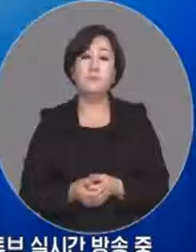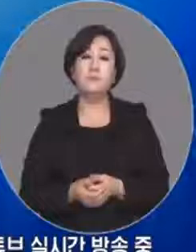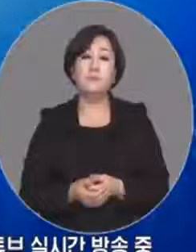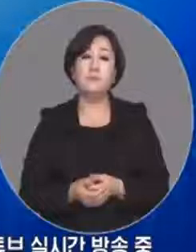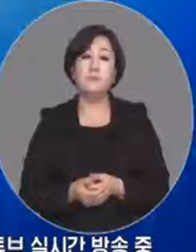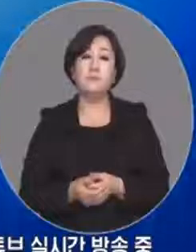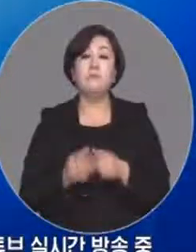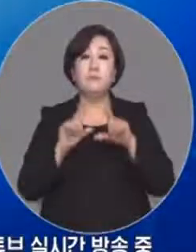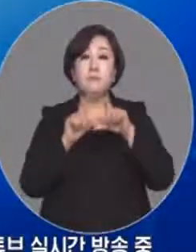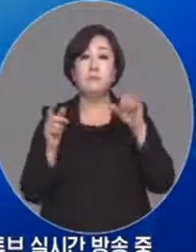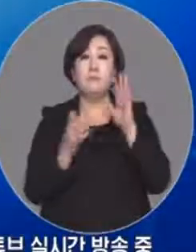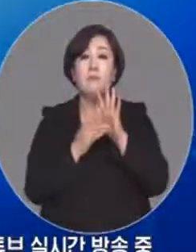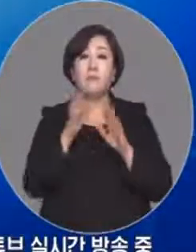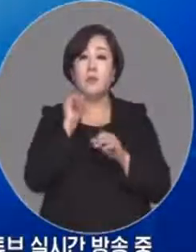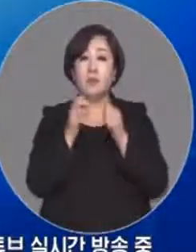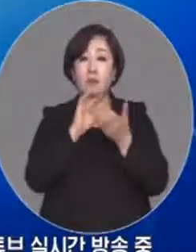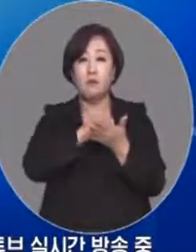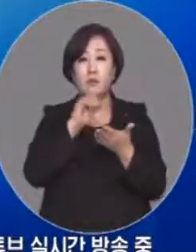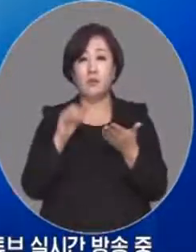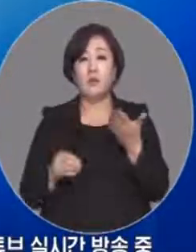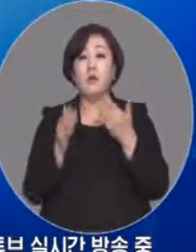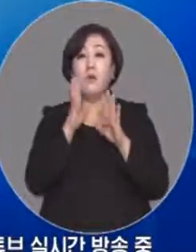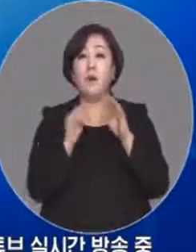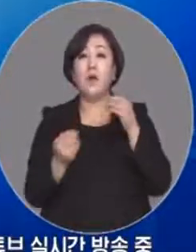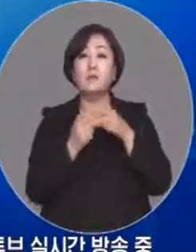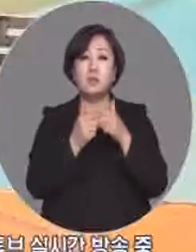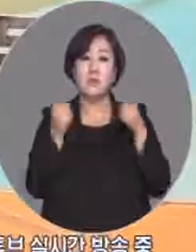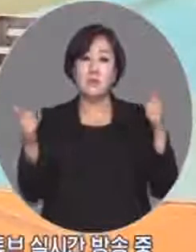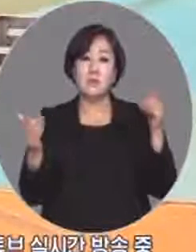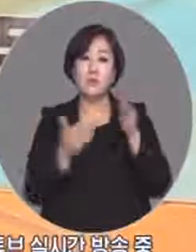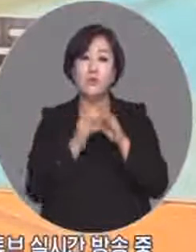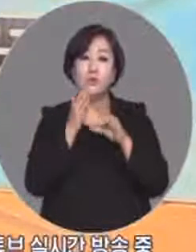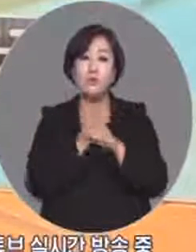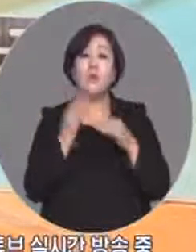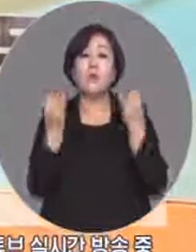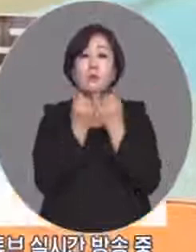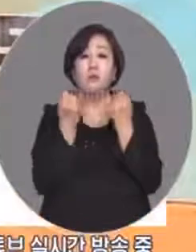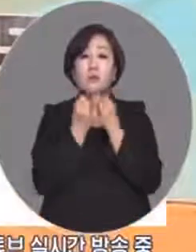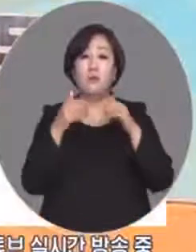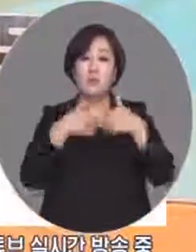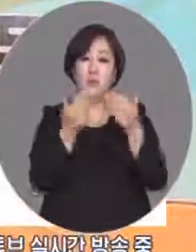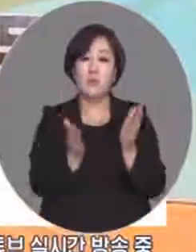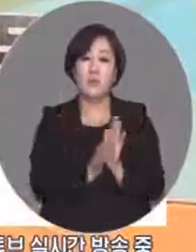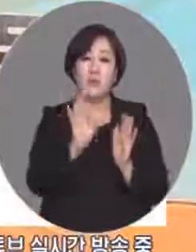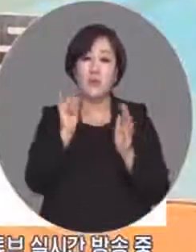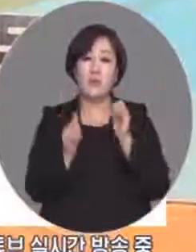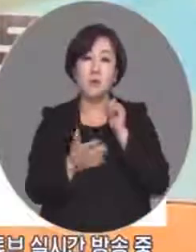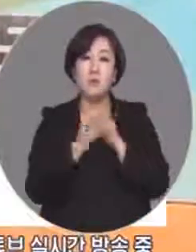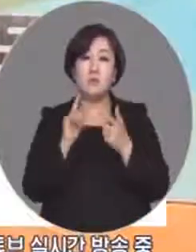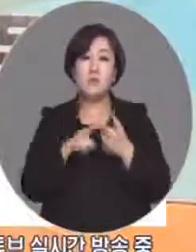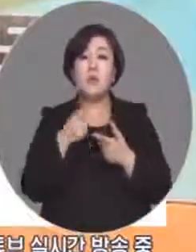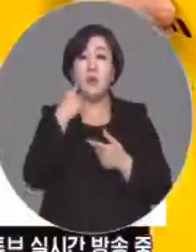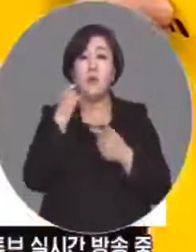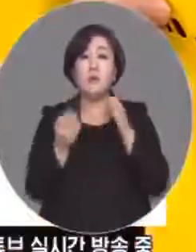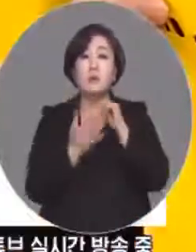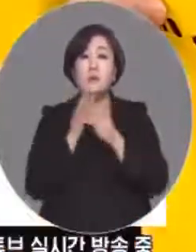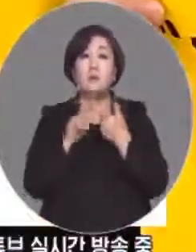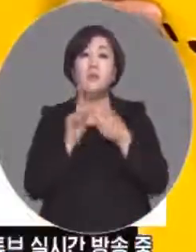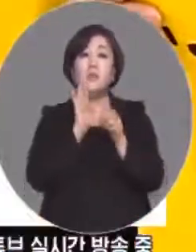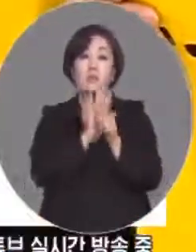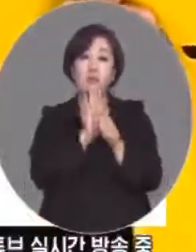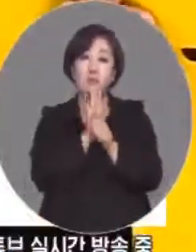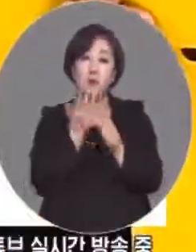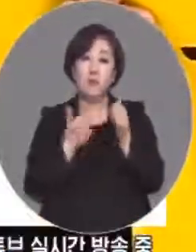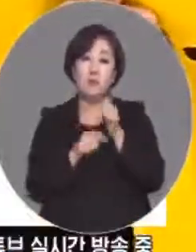베이비 부모의 은퇴가 가속하고 있는 가운데 울산시 여성단체 협의회 가 은퇴 즉 아버지의 기 살리기 운동을